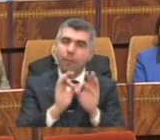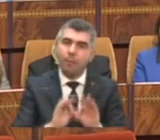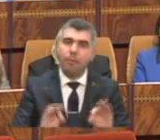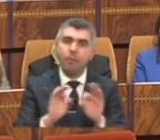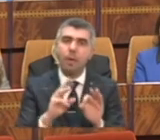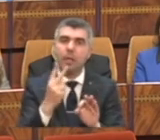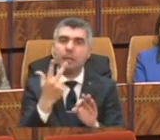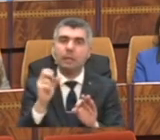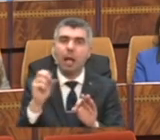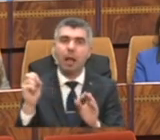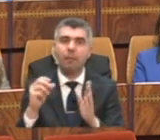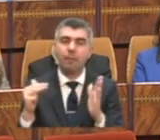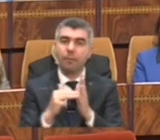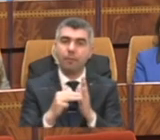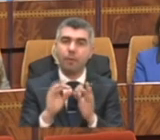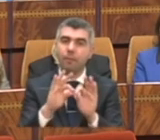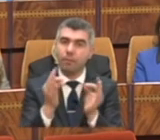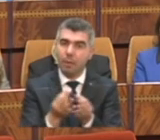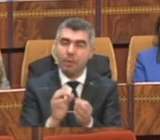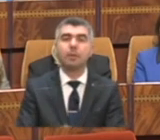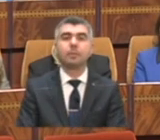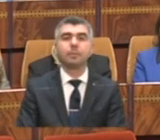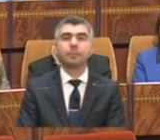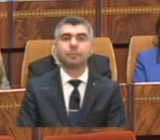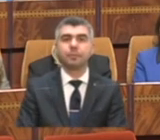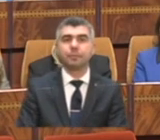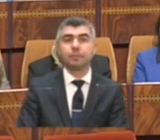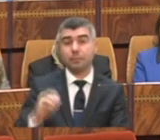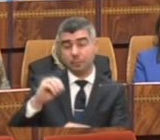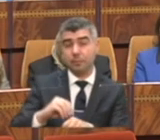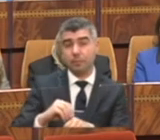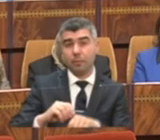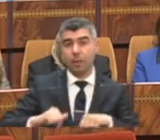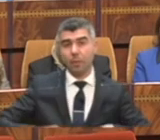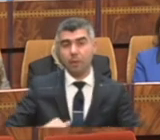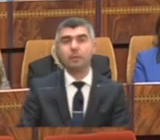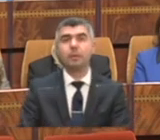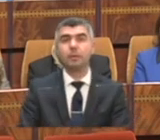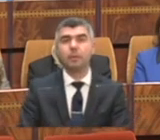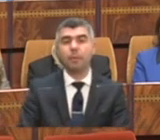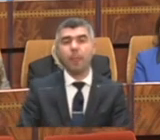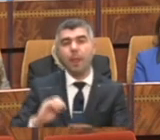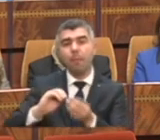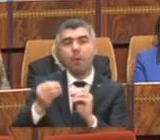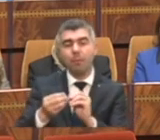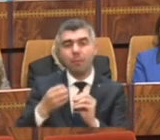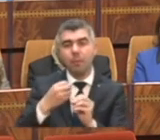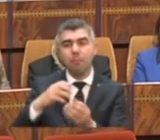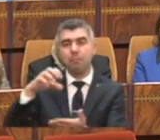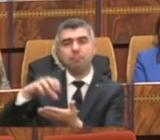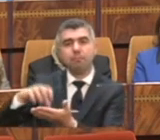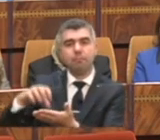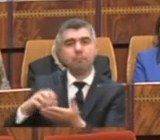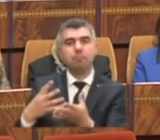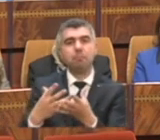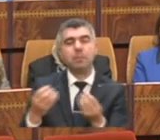أسرة. كذلك السيدة الوزيرة لابد من نتكلم على مشكل ديال دوار دواوير، هما دوار